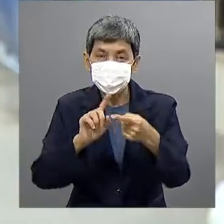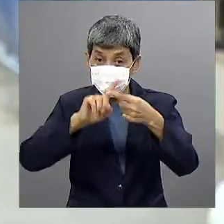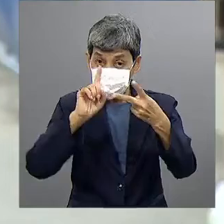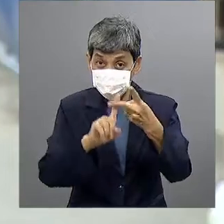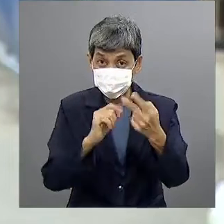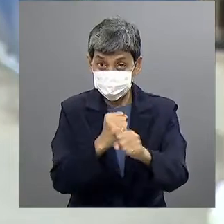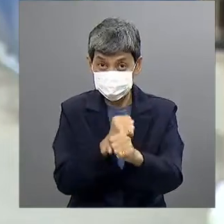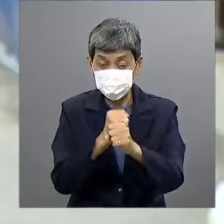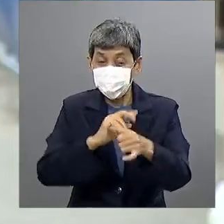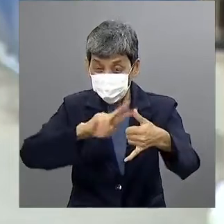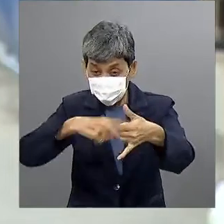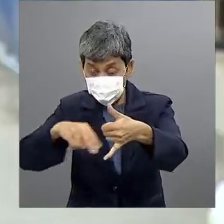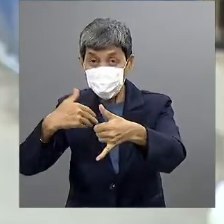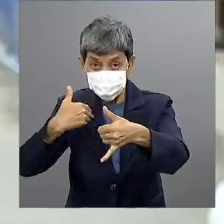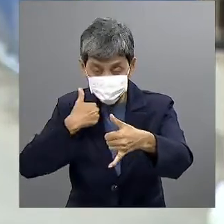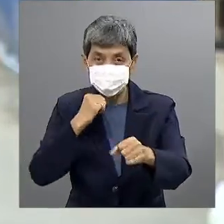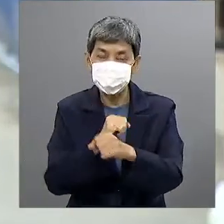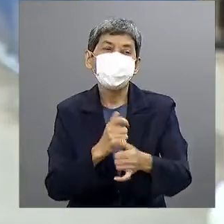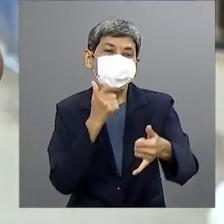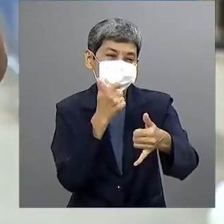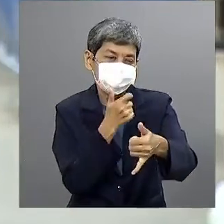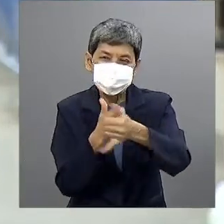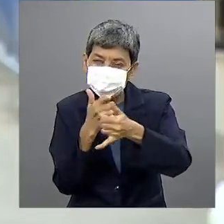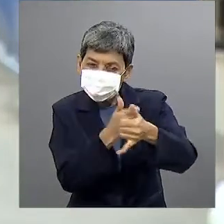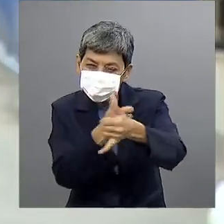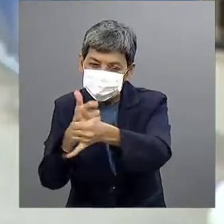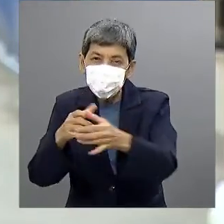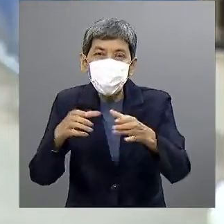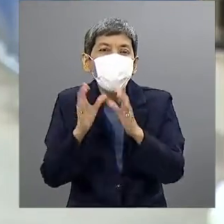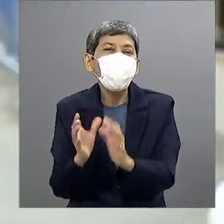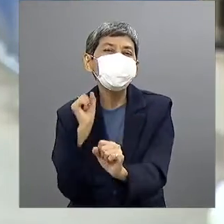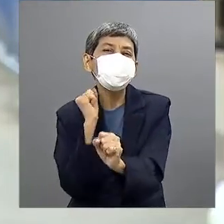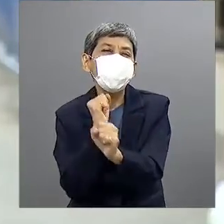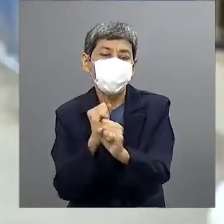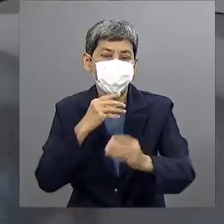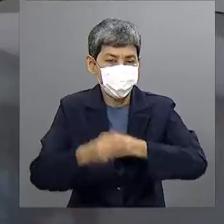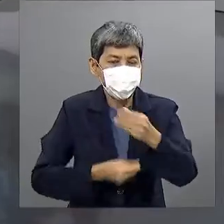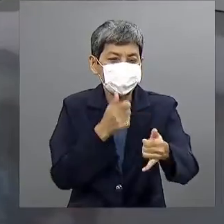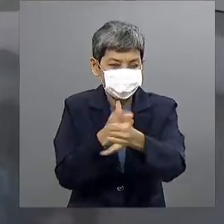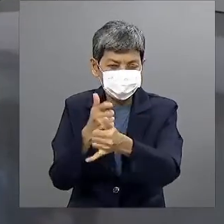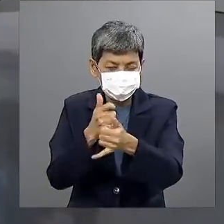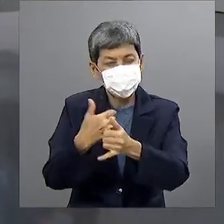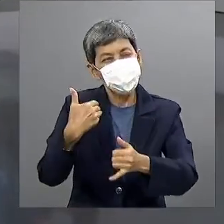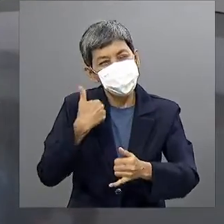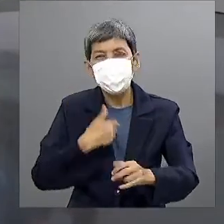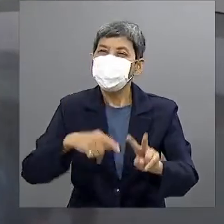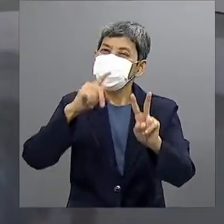จนะครับก็จะมีการฉีดวัคซีนให้กับกลุ่มแรงงานแล้วก็กลุ่มผู้ค้าซึ่งจะมีอยู่ประมาณ 2,800 คนครับ